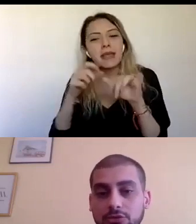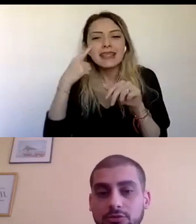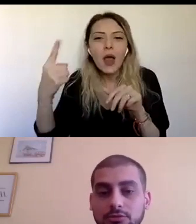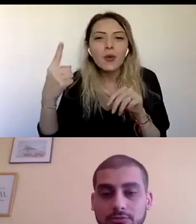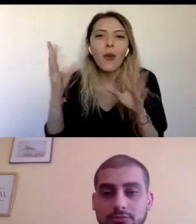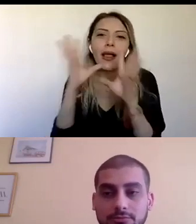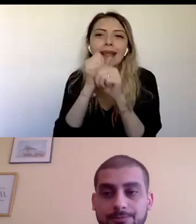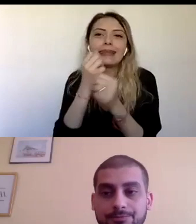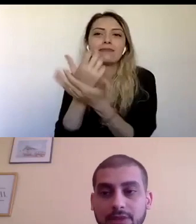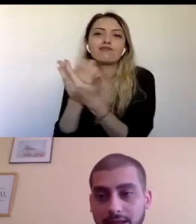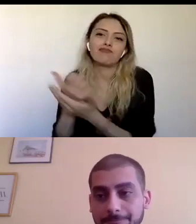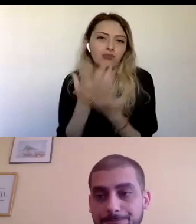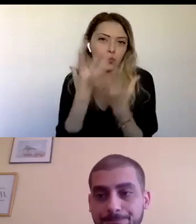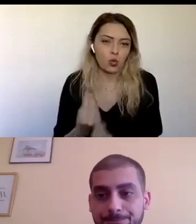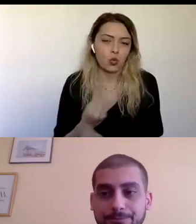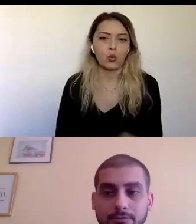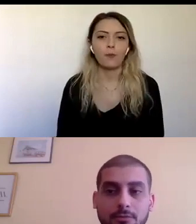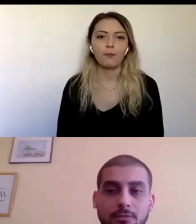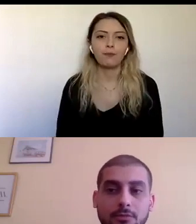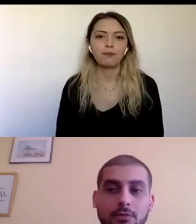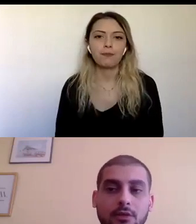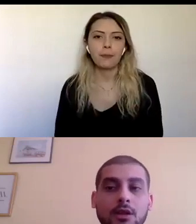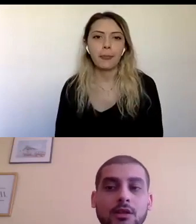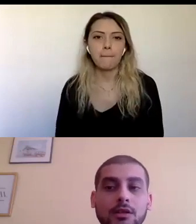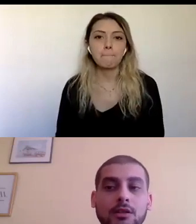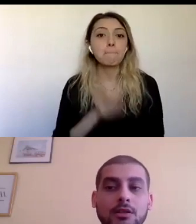Nextcloud ile